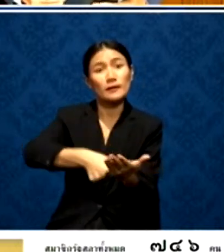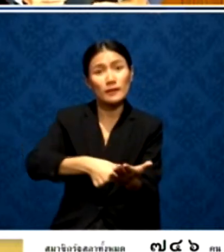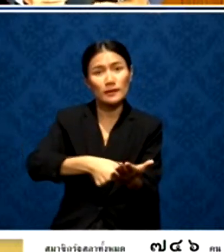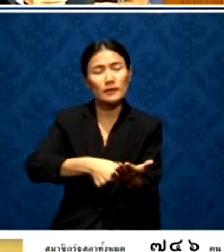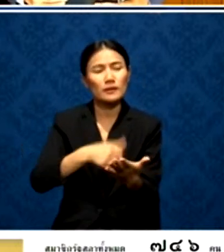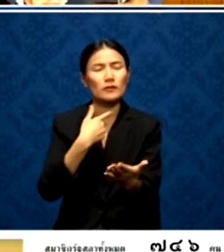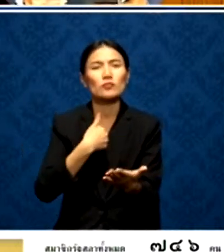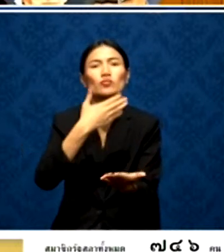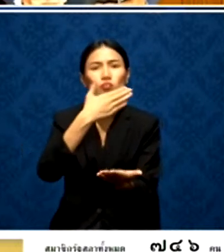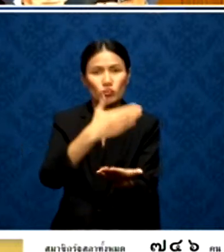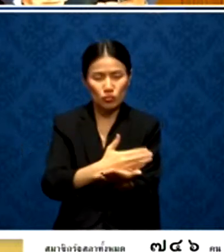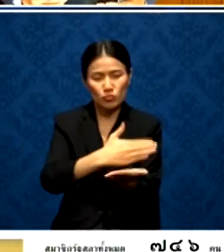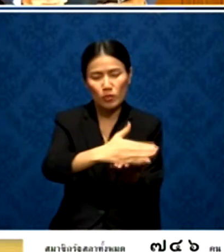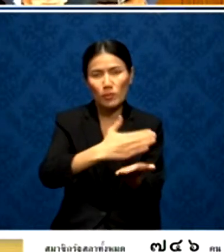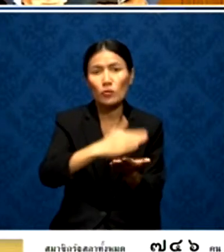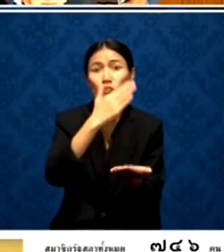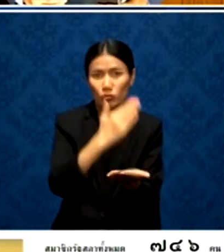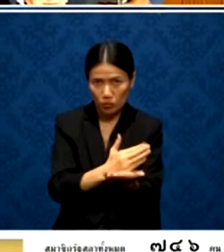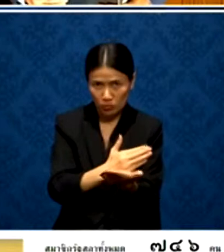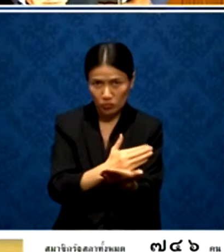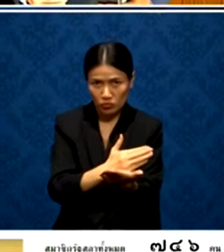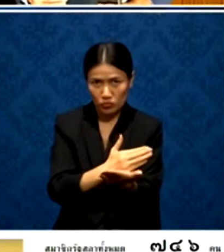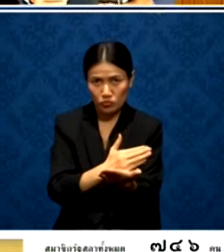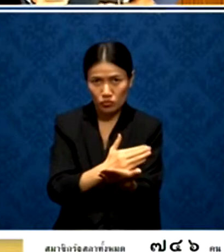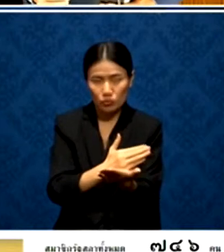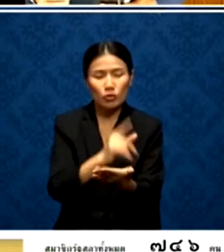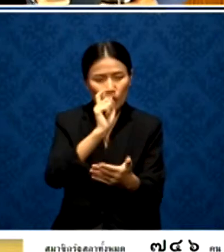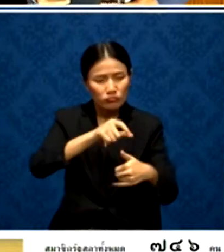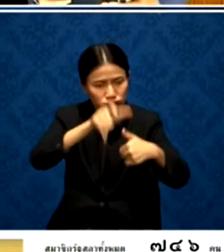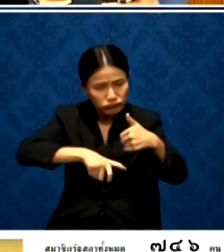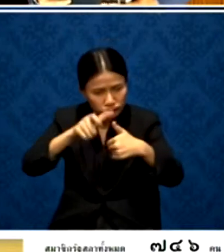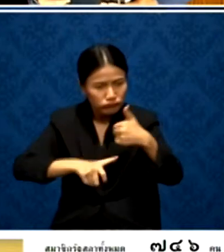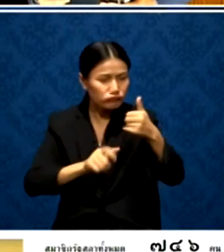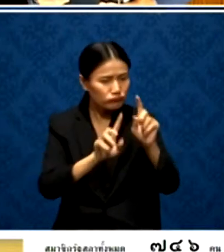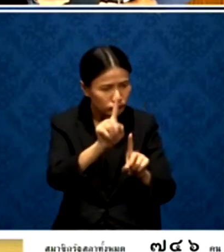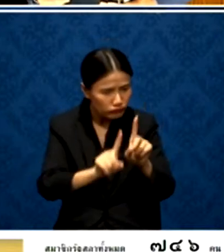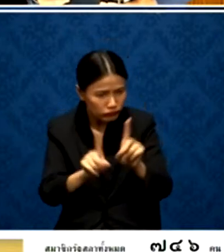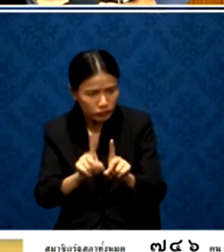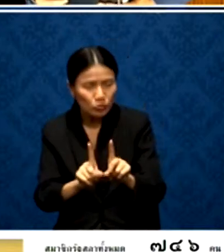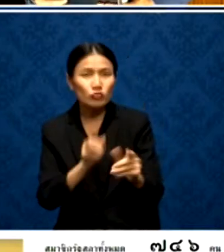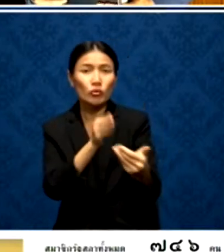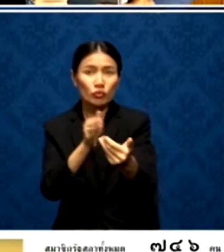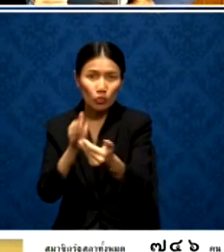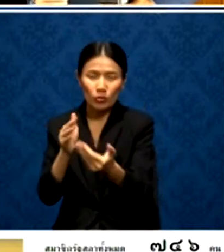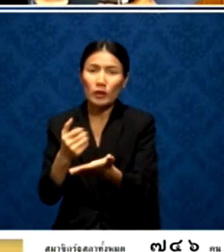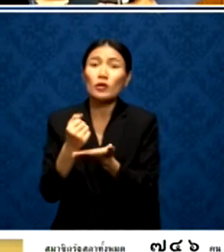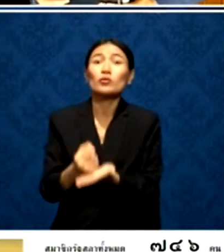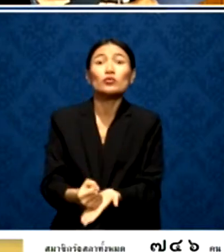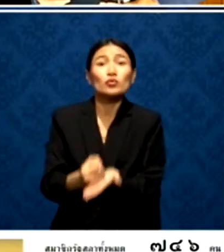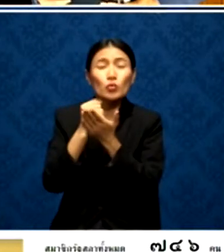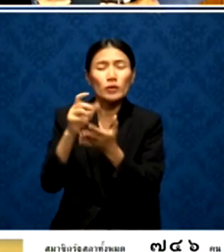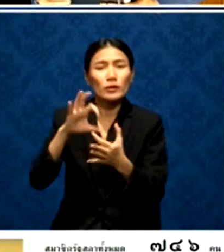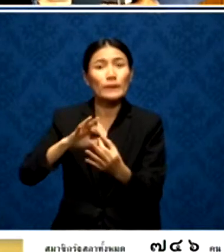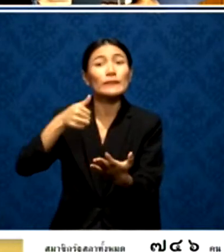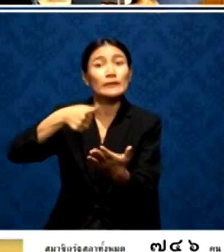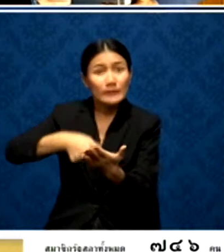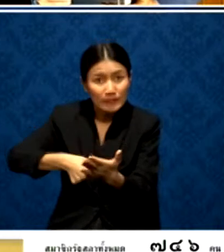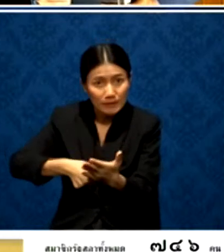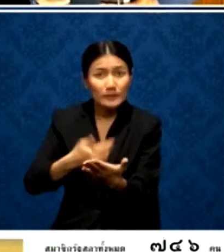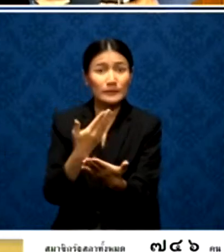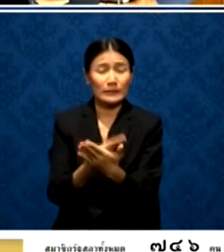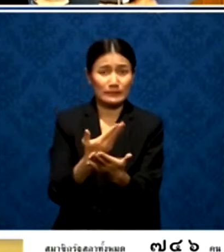บัติที่เหมาะสมรวมถึงมาตรการช่วยประคองภาระหนี้สินและต้นทุนทางการเ